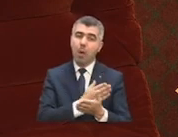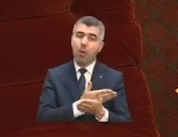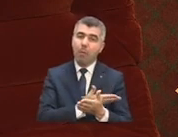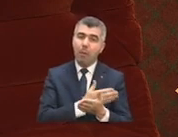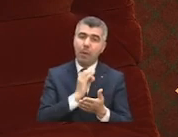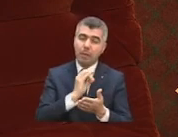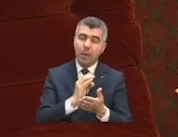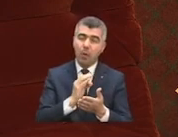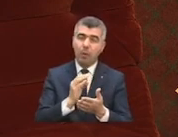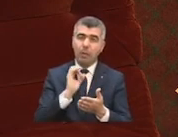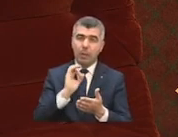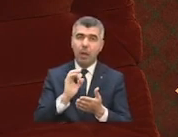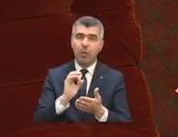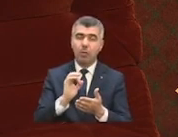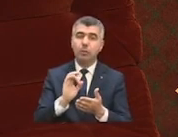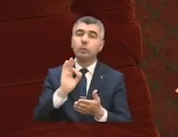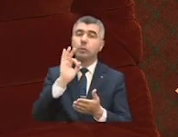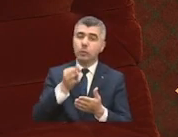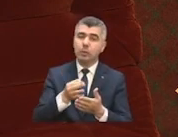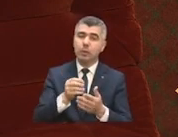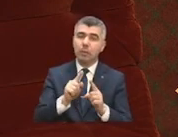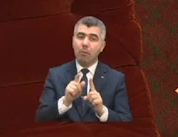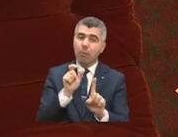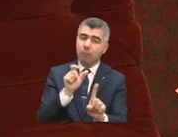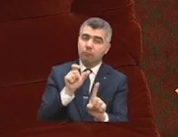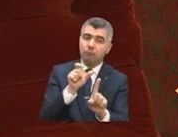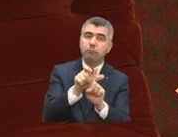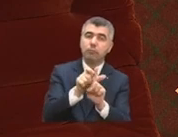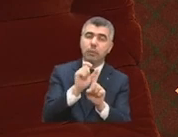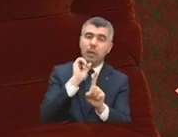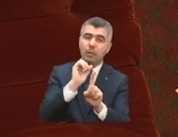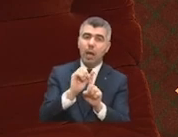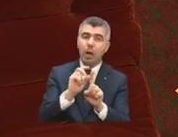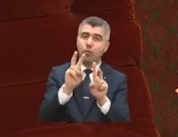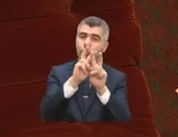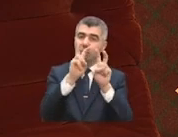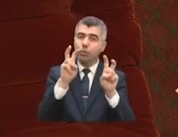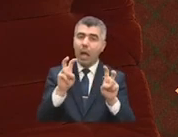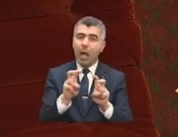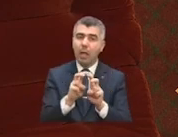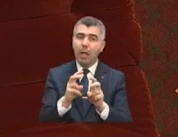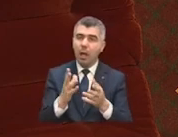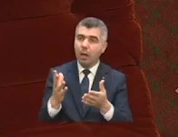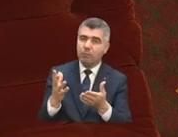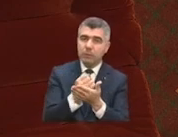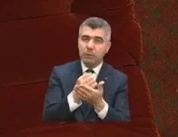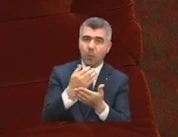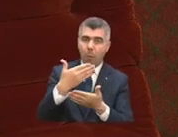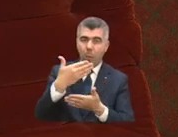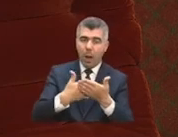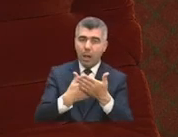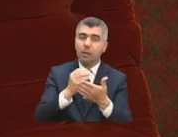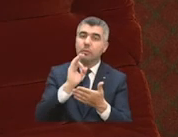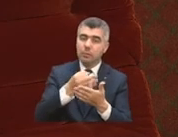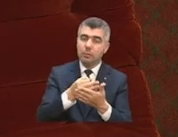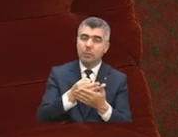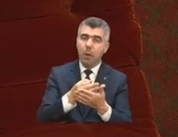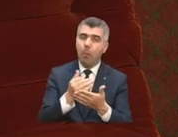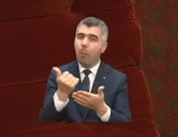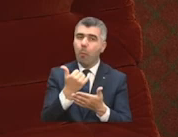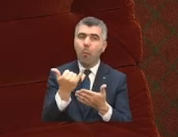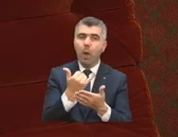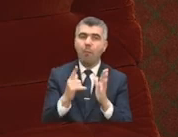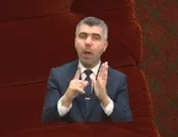تثار مسألة من له أحقية في تسلم شهادة المغادرة، علما بأن هذا